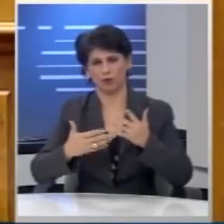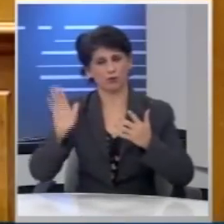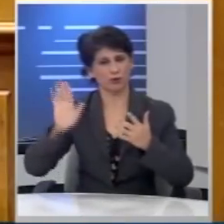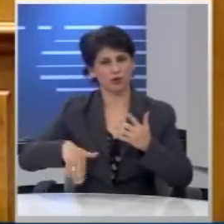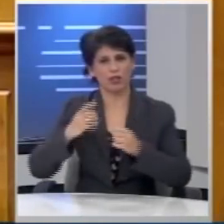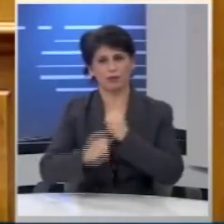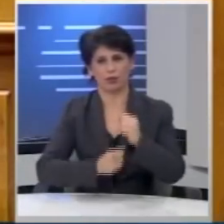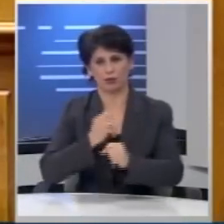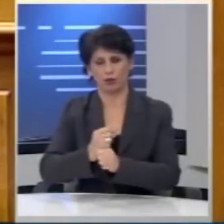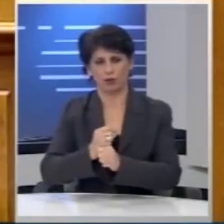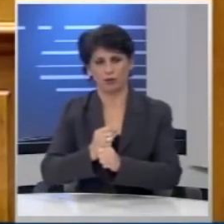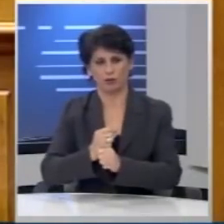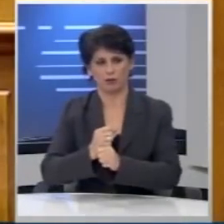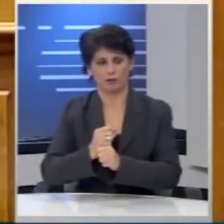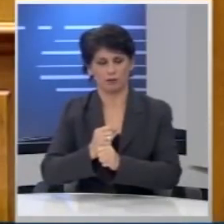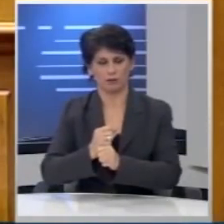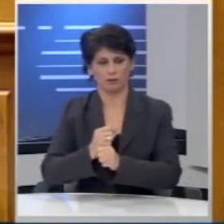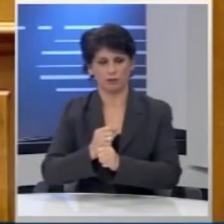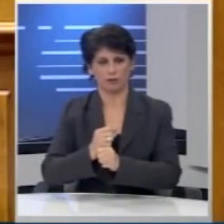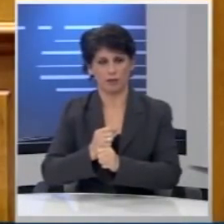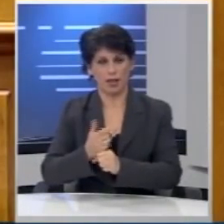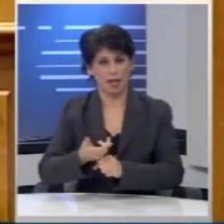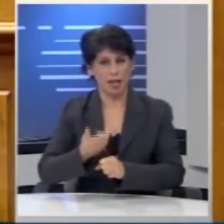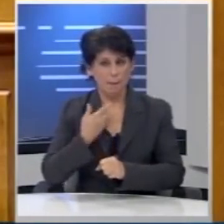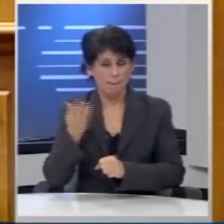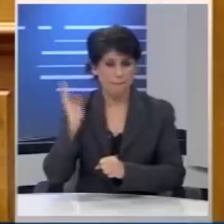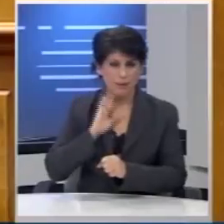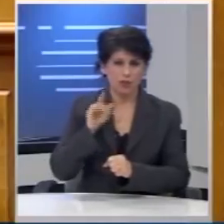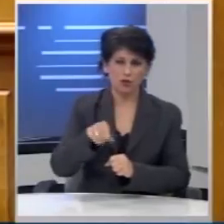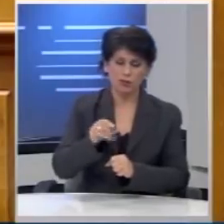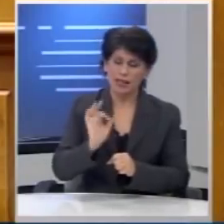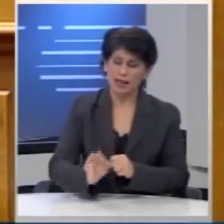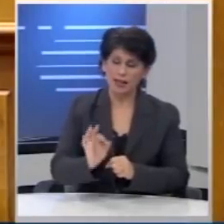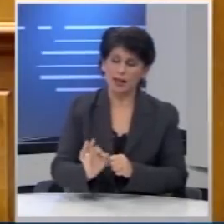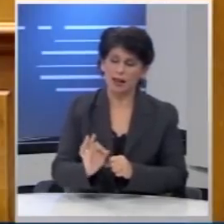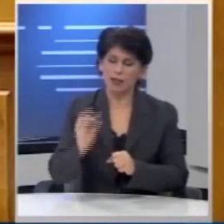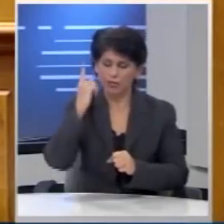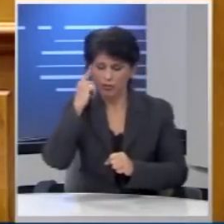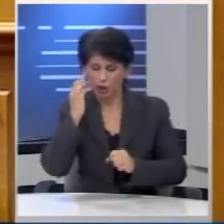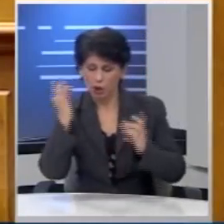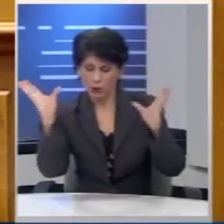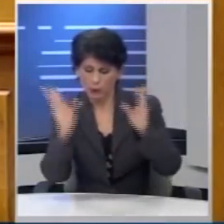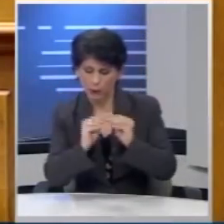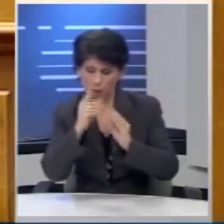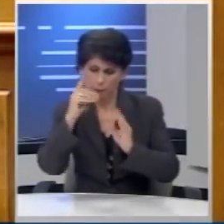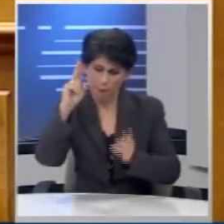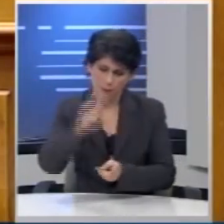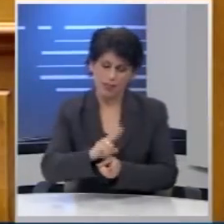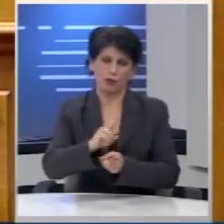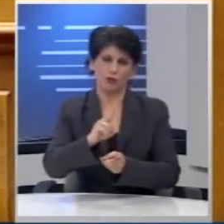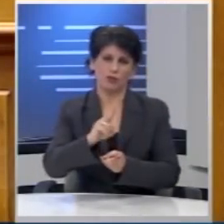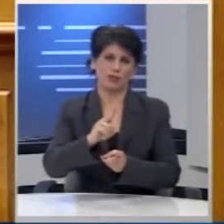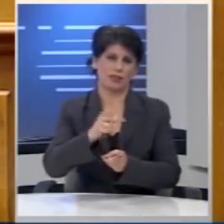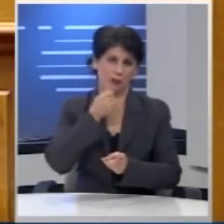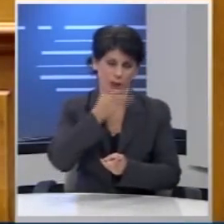των τελευταίων ετών. Πίσω από κάθε εξορθολογισμό και μείωση δαπανών βρίσκεται και μια νέα